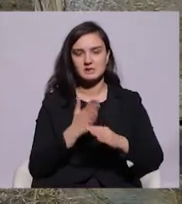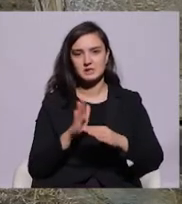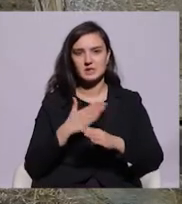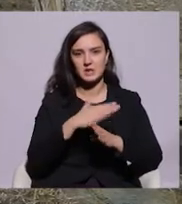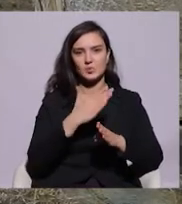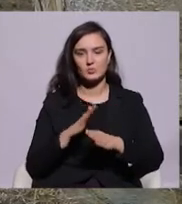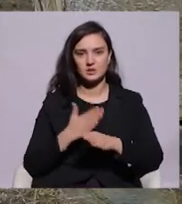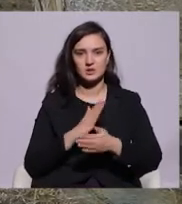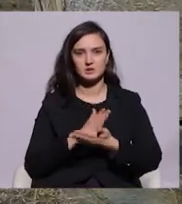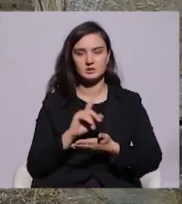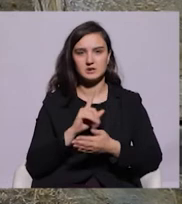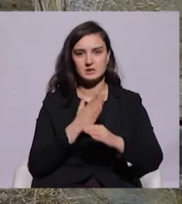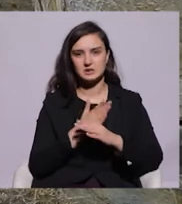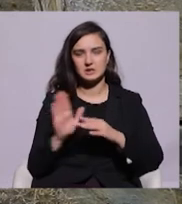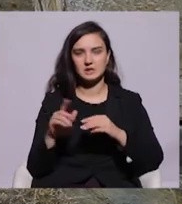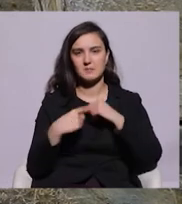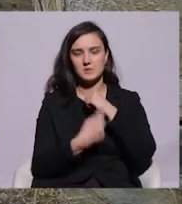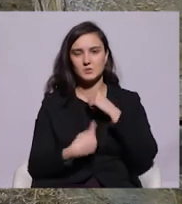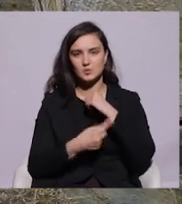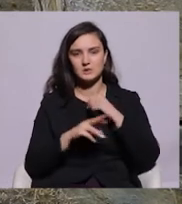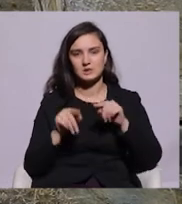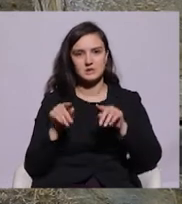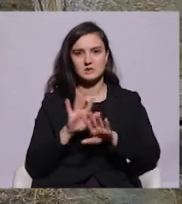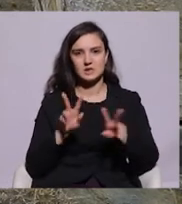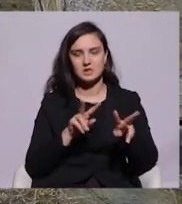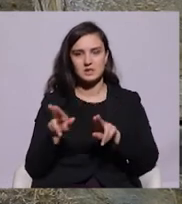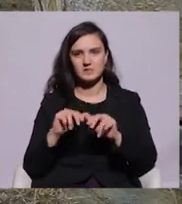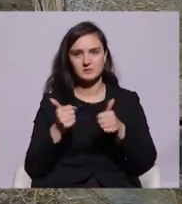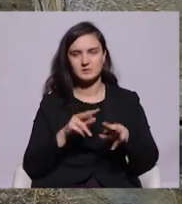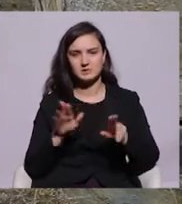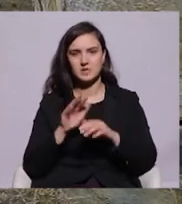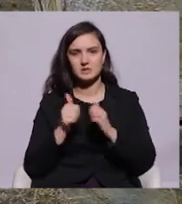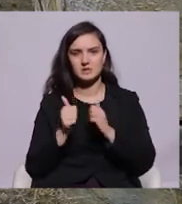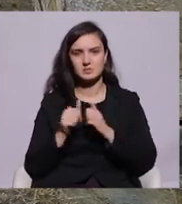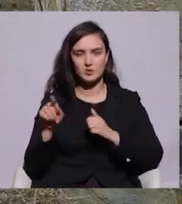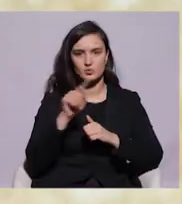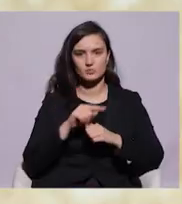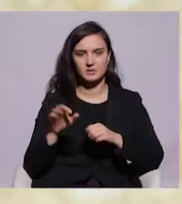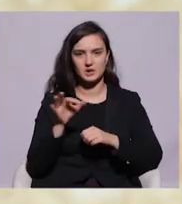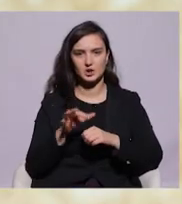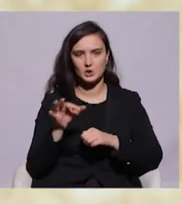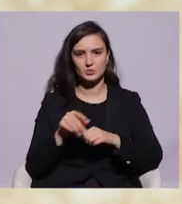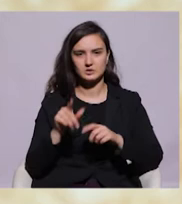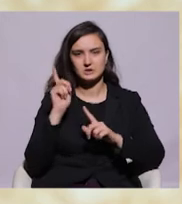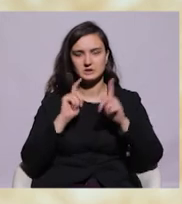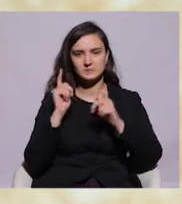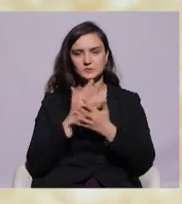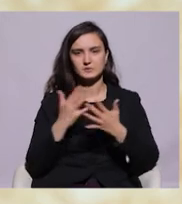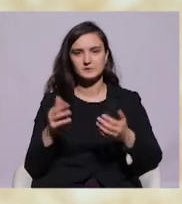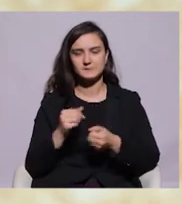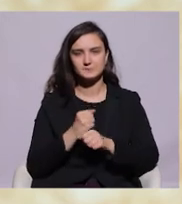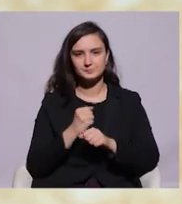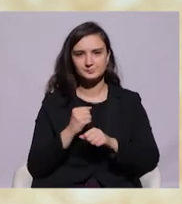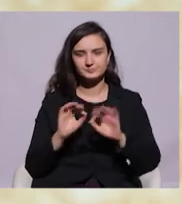დამახასიათებელი ცალკეული სახეობებია, რაც ცალკე მესხურია და ის არ გავს არცეთ რომელიმე მეზობელ რეგიონს. რძის